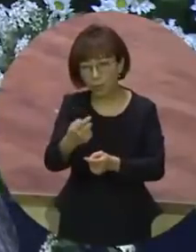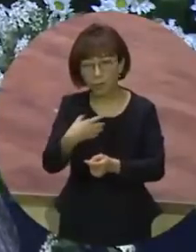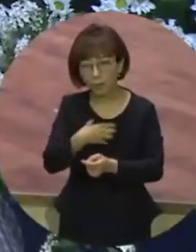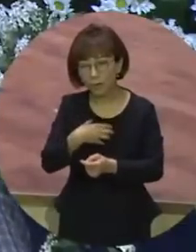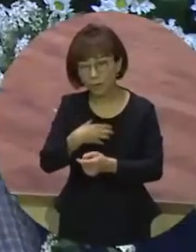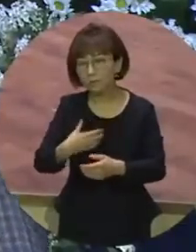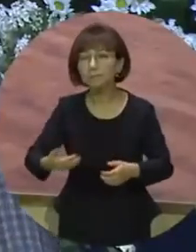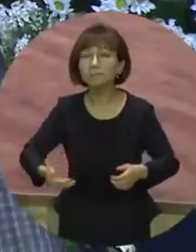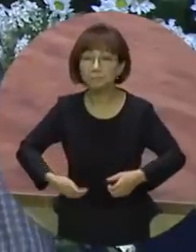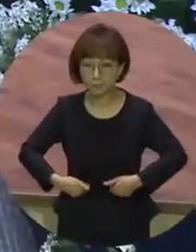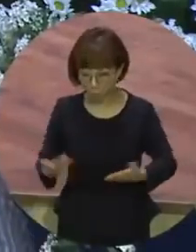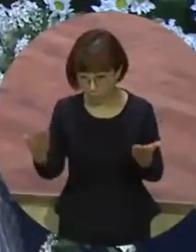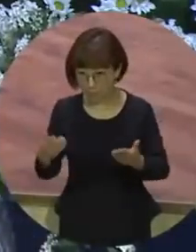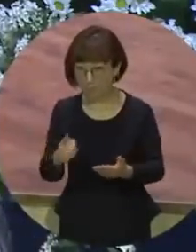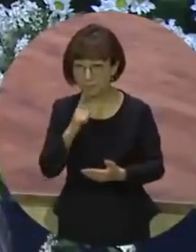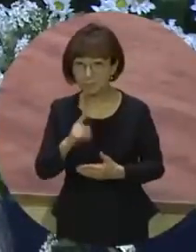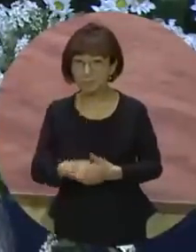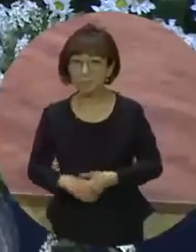겁니다. 속임수.